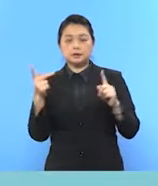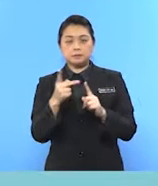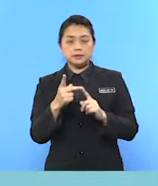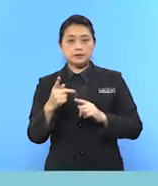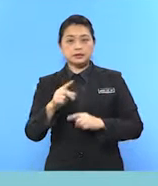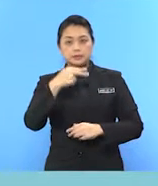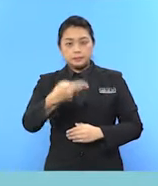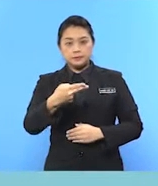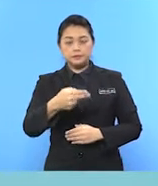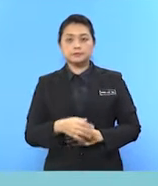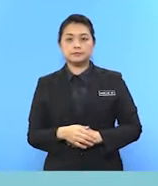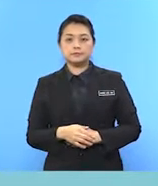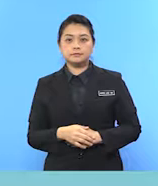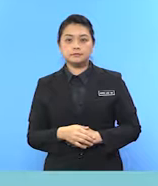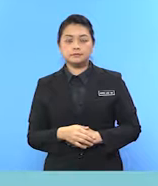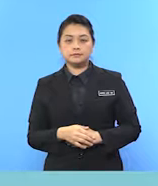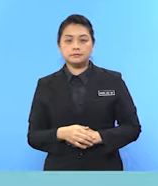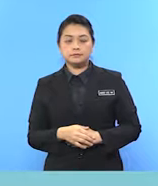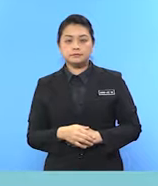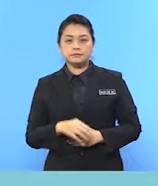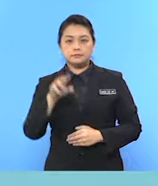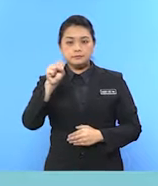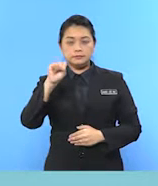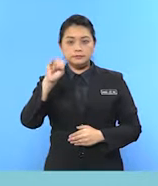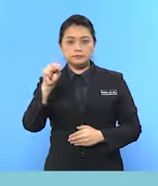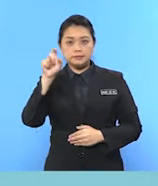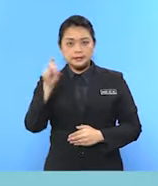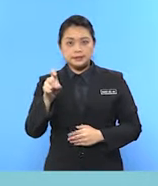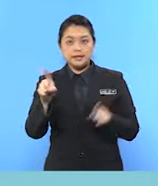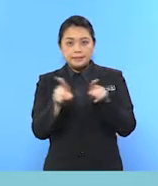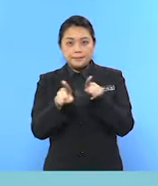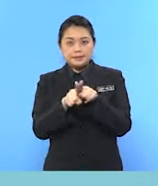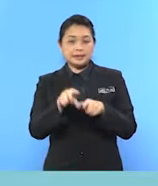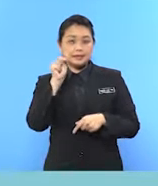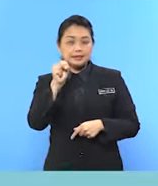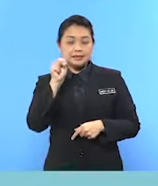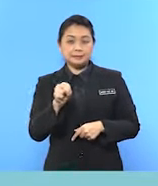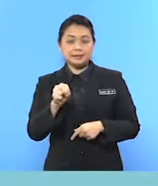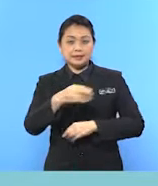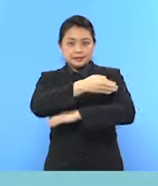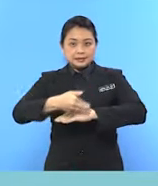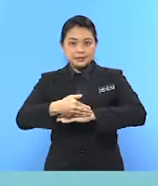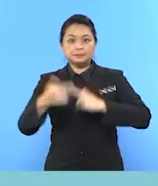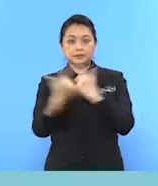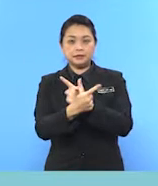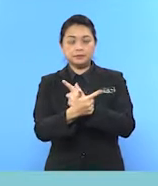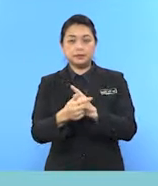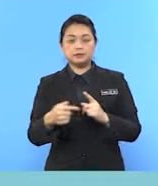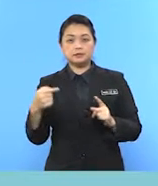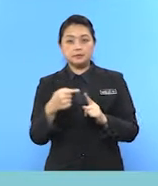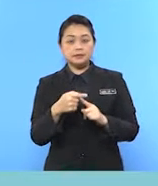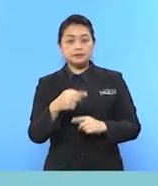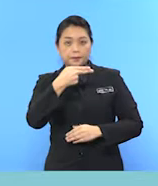kepada hipotenus iaitu sinus X sama dengan nisbah sisi bertentangan